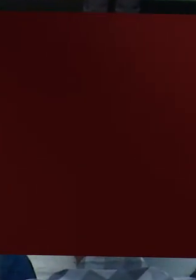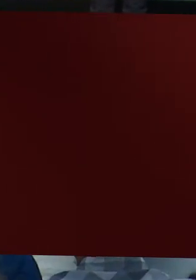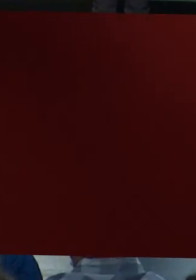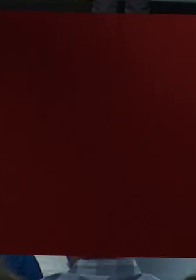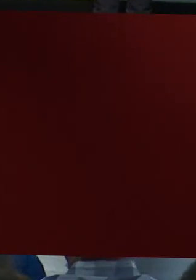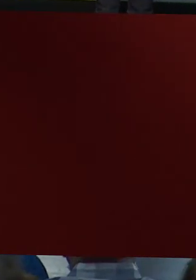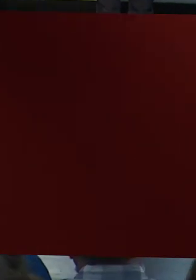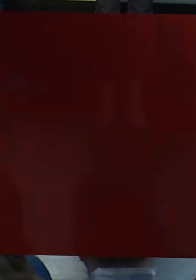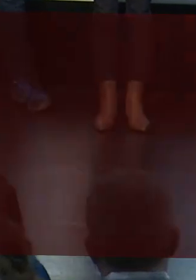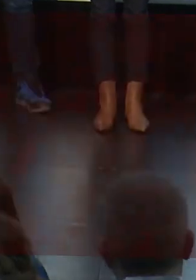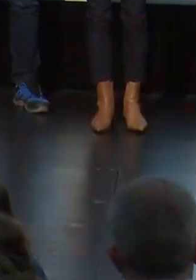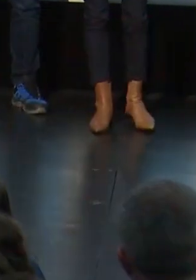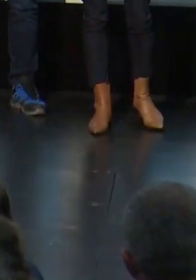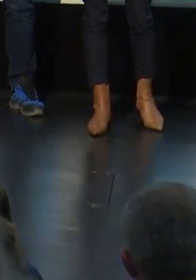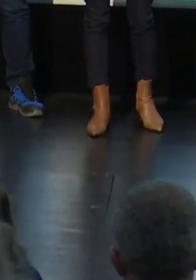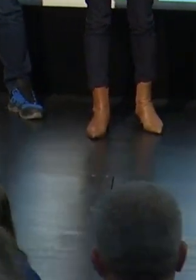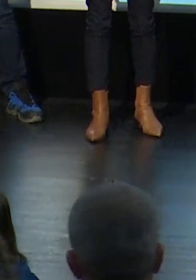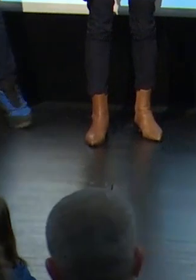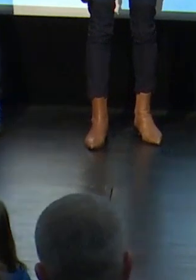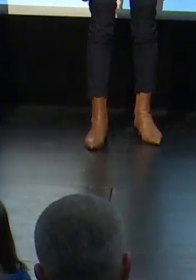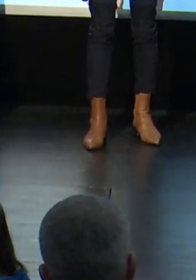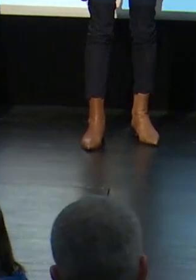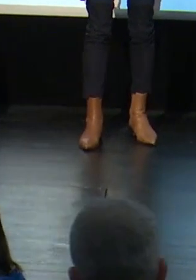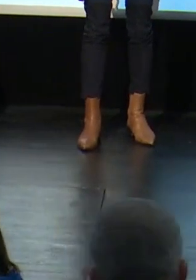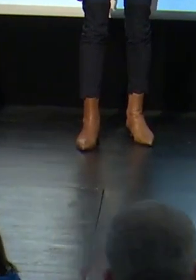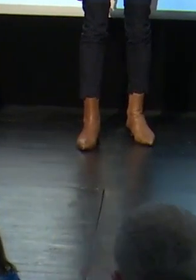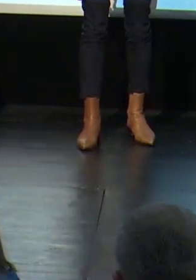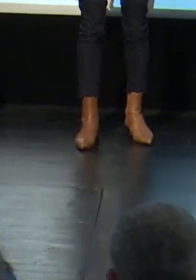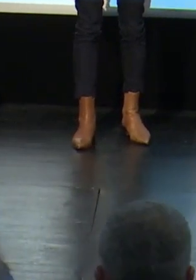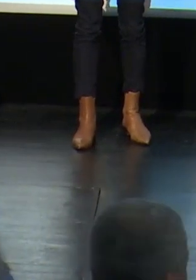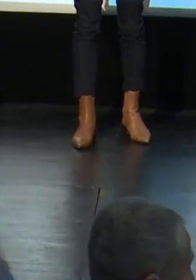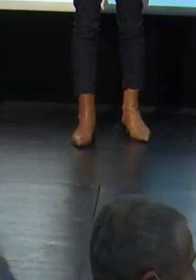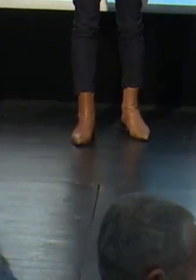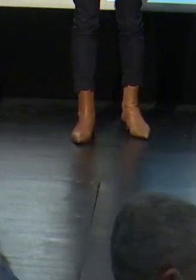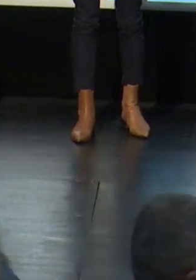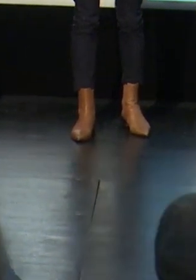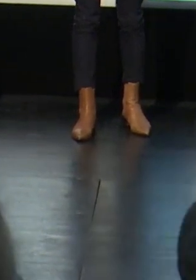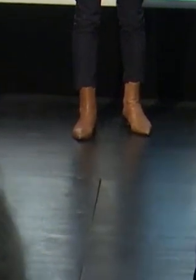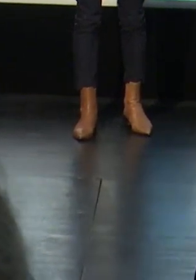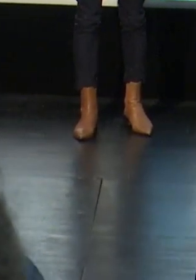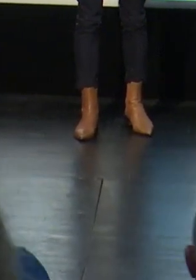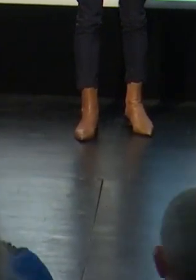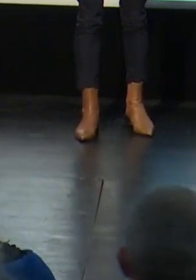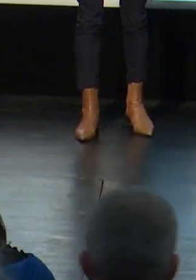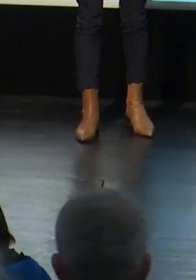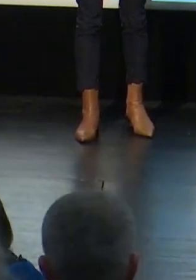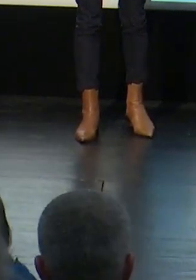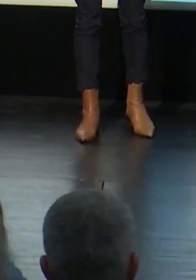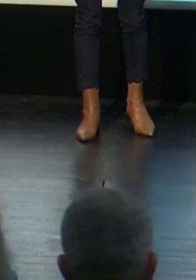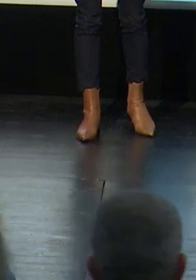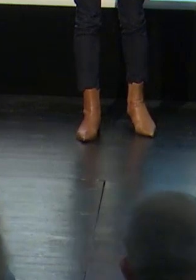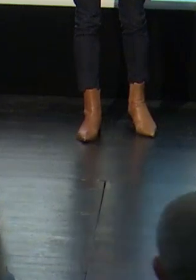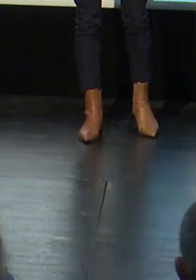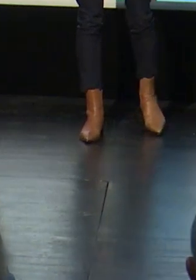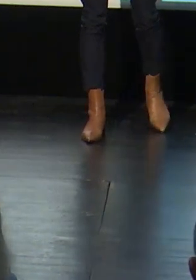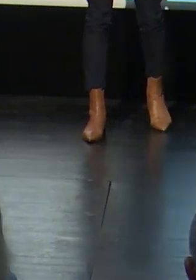my robimy trio, a państwo z nami. Także raz, dwa, gorzej niż ja nikt nie będzie śpiewał, także proszę popozdać się wszystko. Piotr świetnie wyciąga